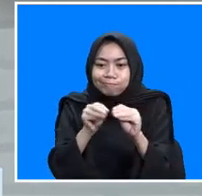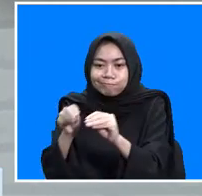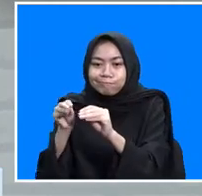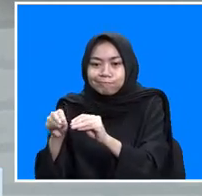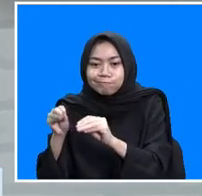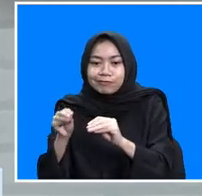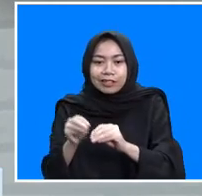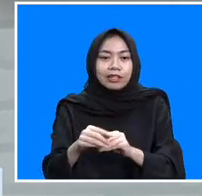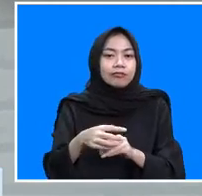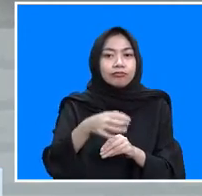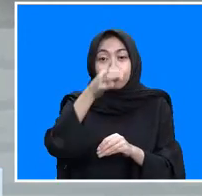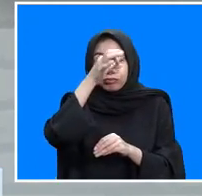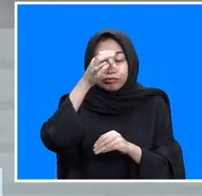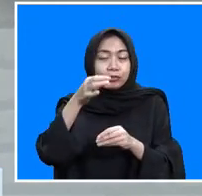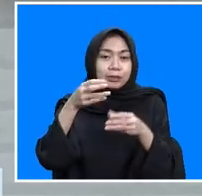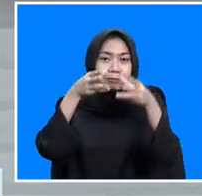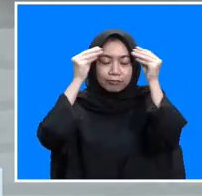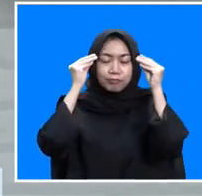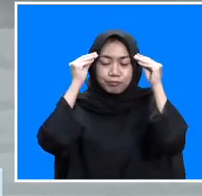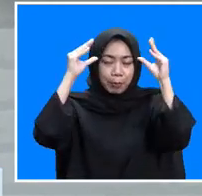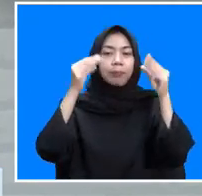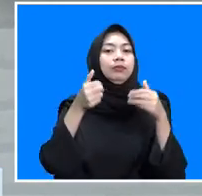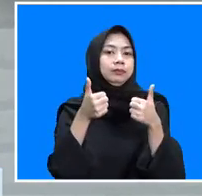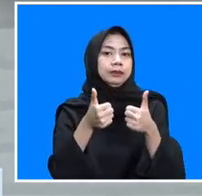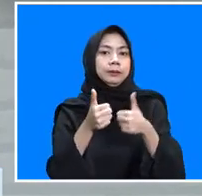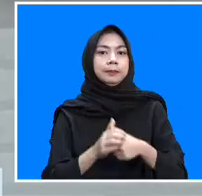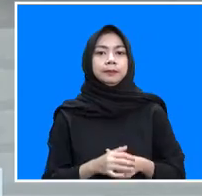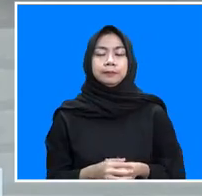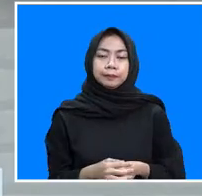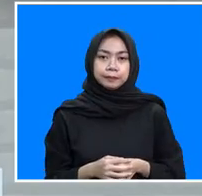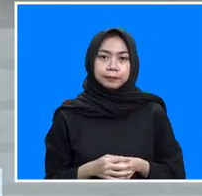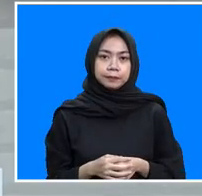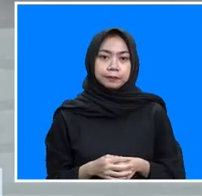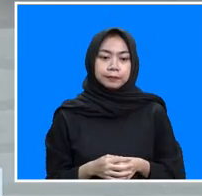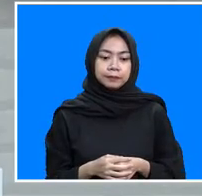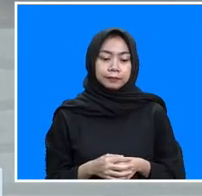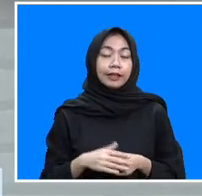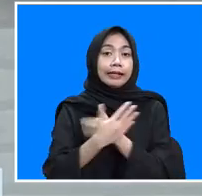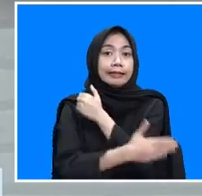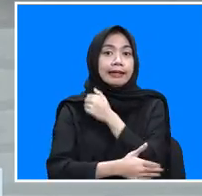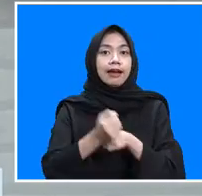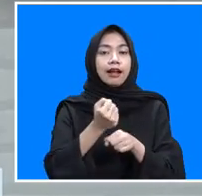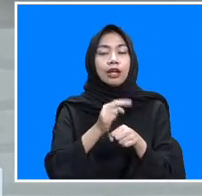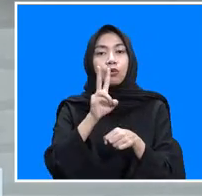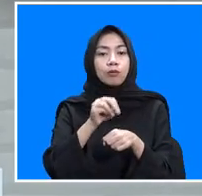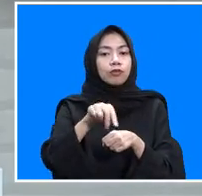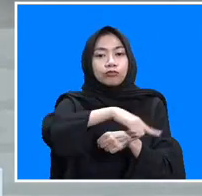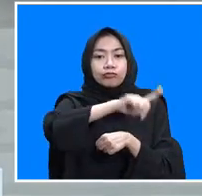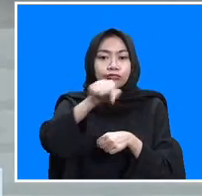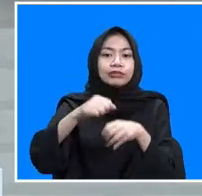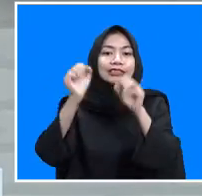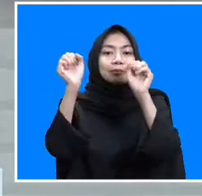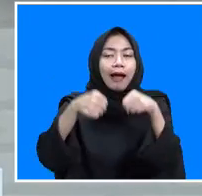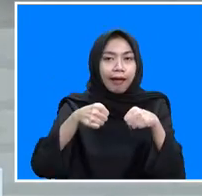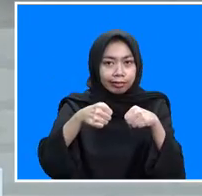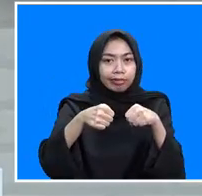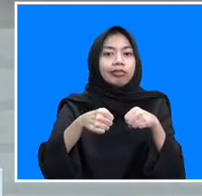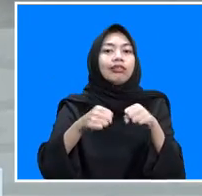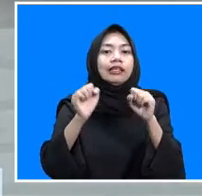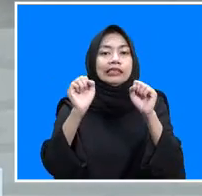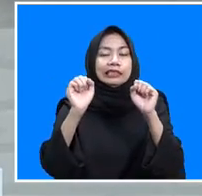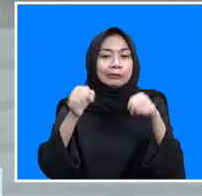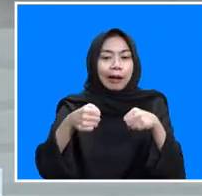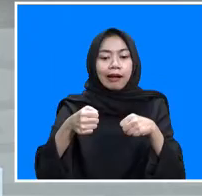menghindari bahaya learning loss. Salah satu strategi yang disepakati di negara-negara G20 adalah bagaimana kita